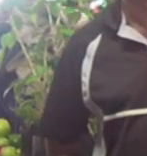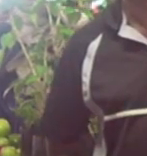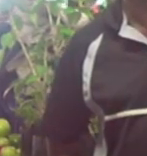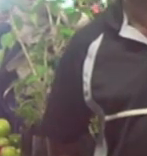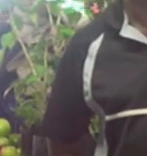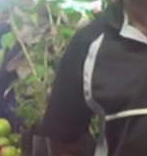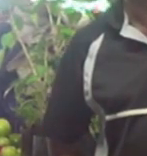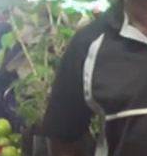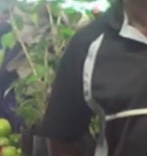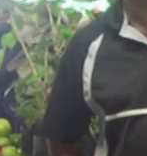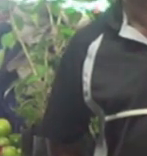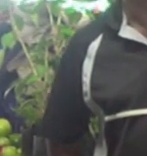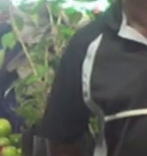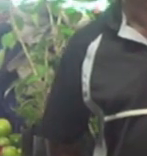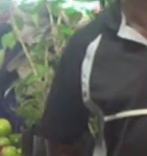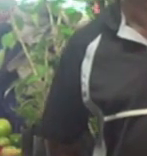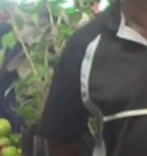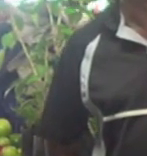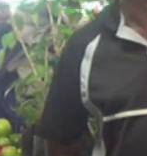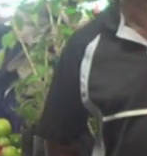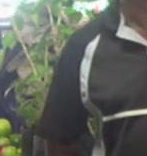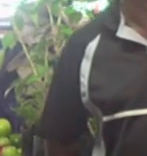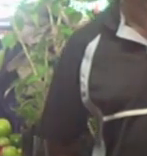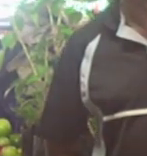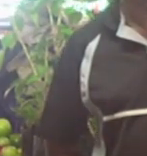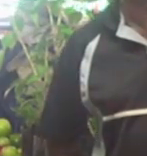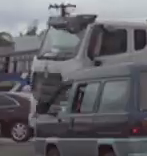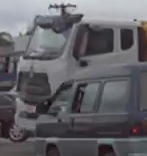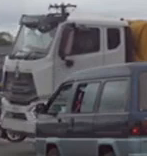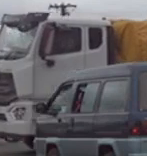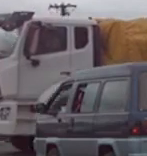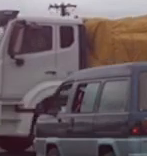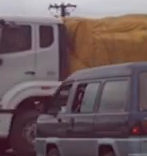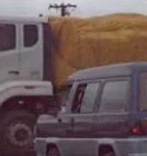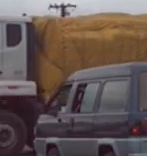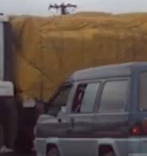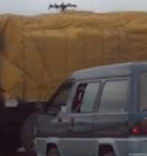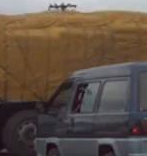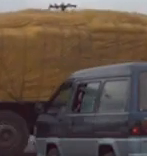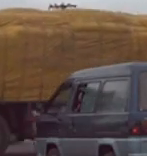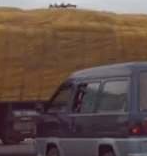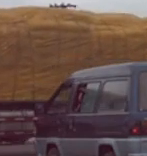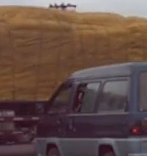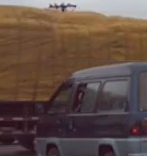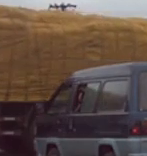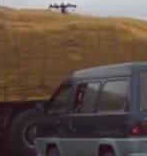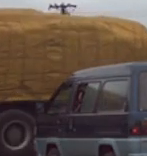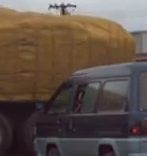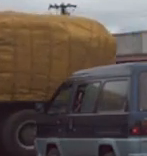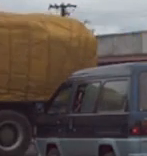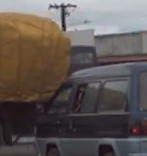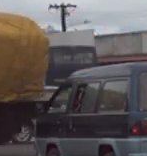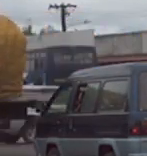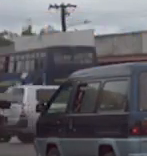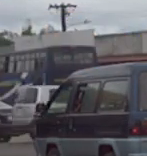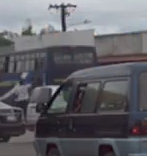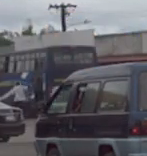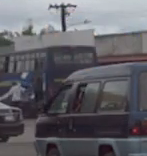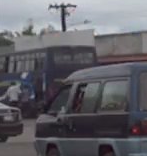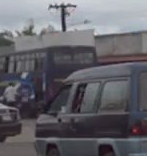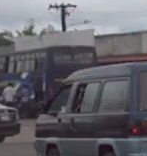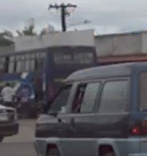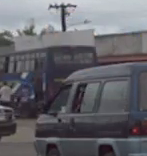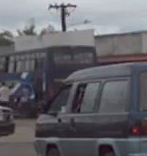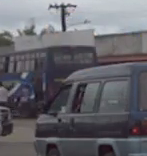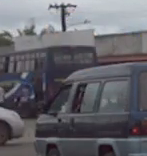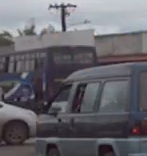अवस्थन औराबा में मिर्ची एफएम इट्स हॉट नमस्कार मैं हलीम हूं लंबासा से मैं